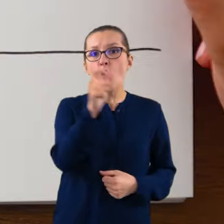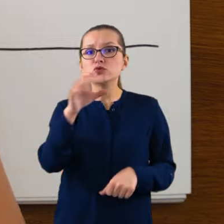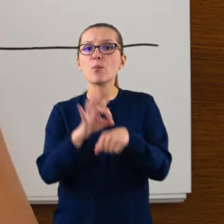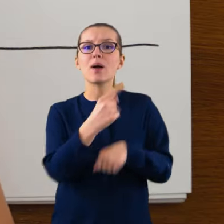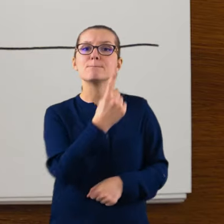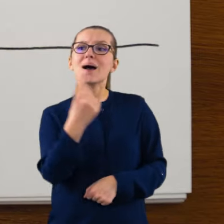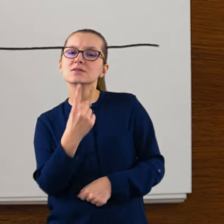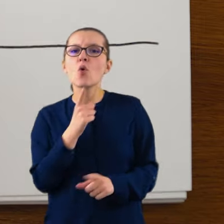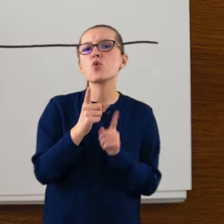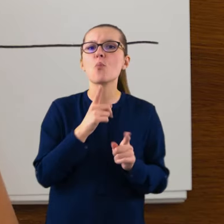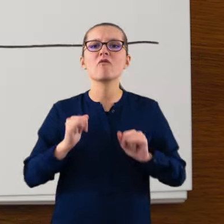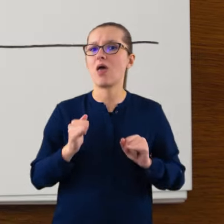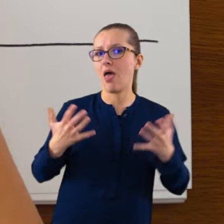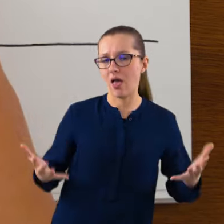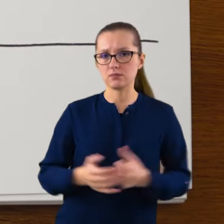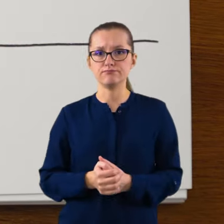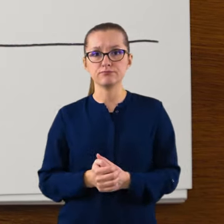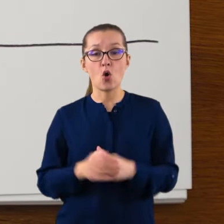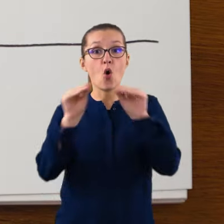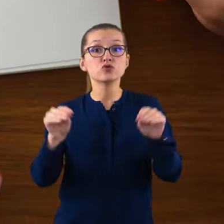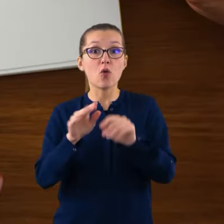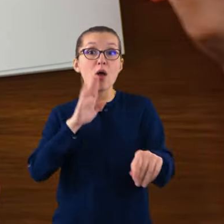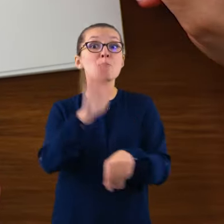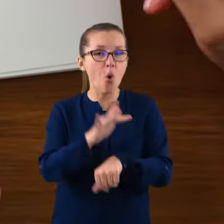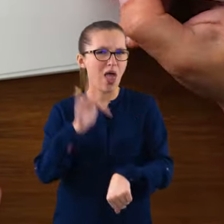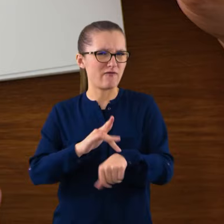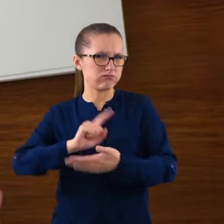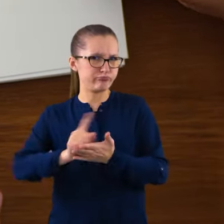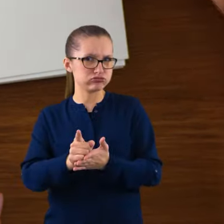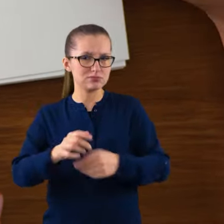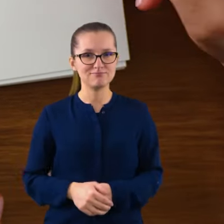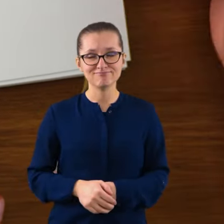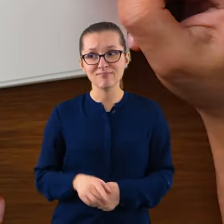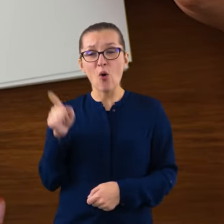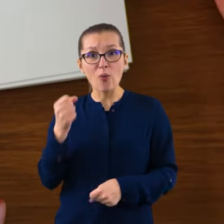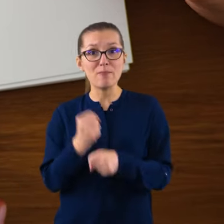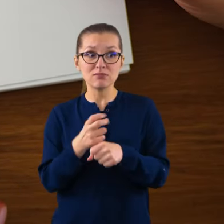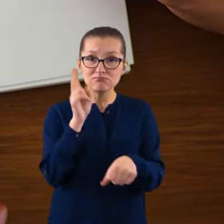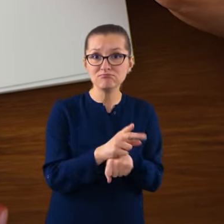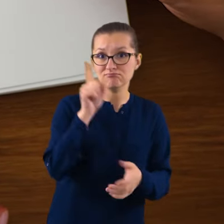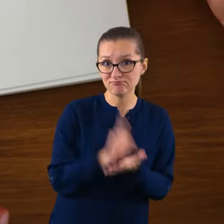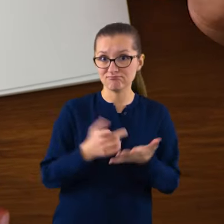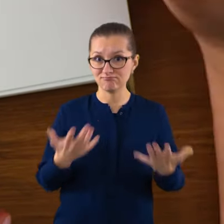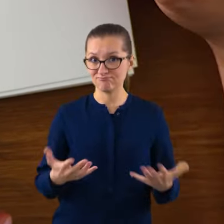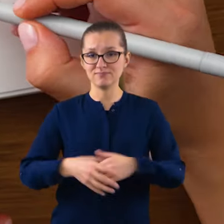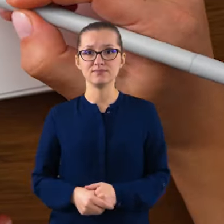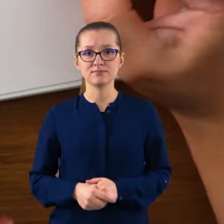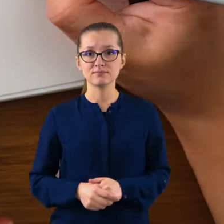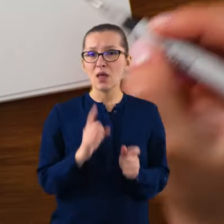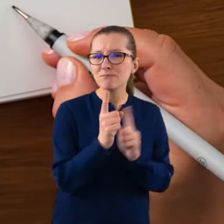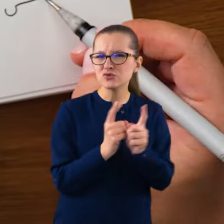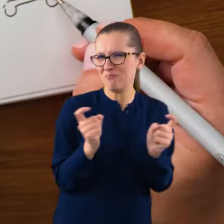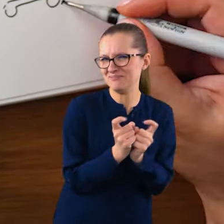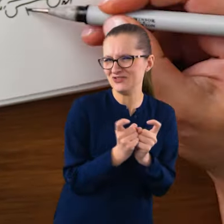programów kalkulacyjnych, archiwizacji dokumentów i rozmów z pacjentami. Na efekty nie musiała długo czekać.